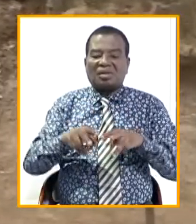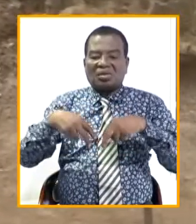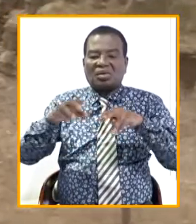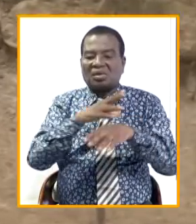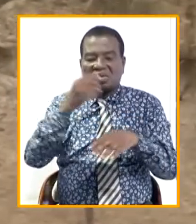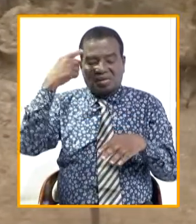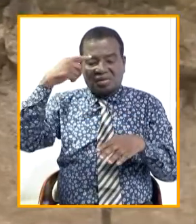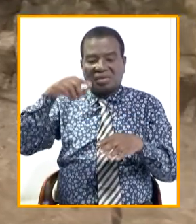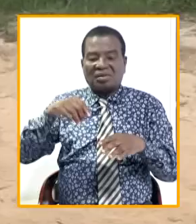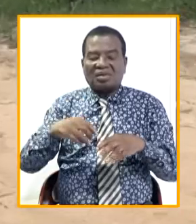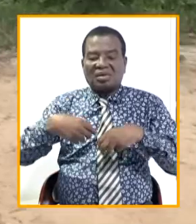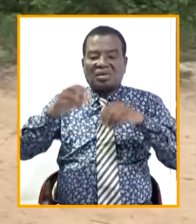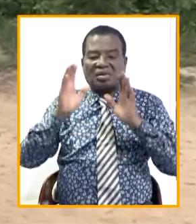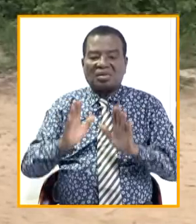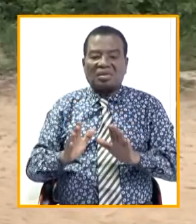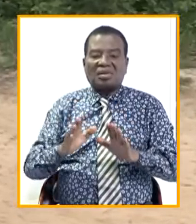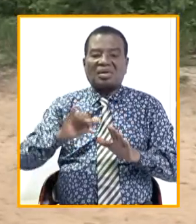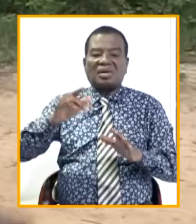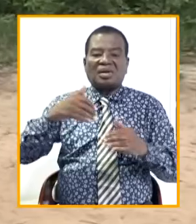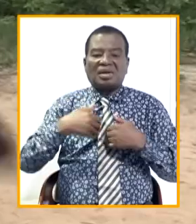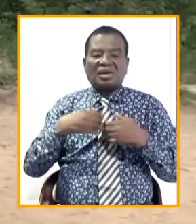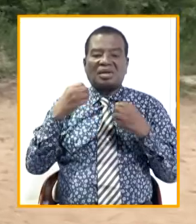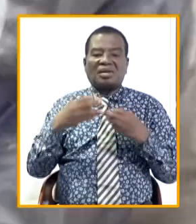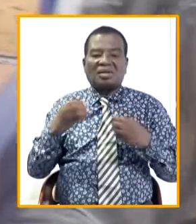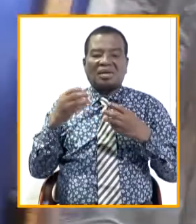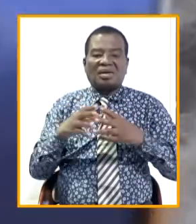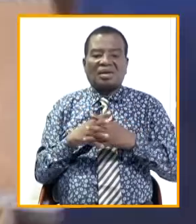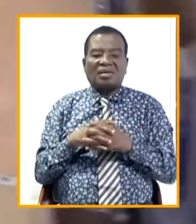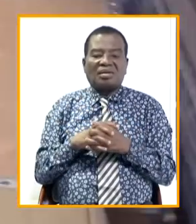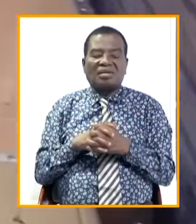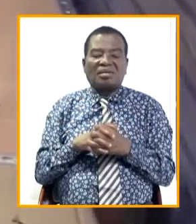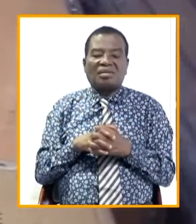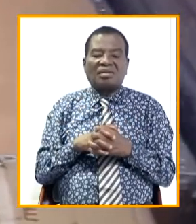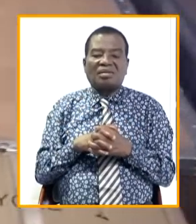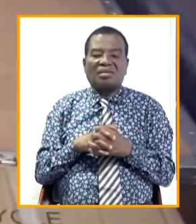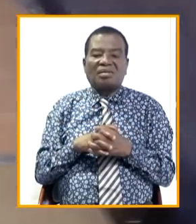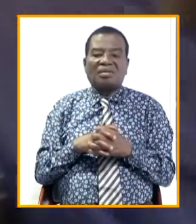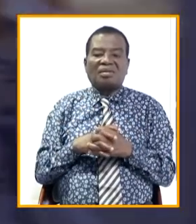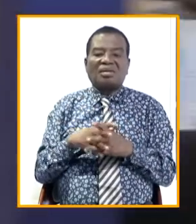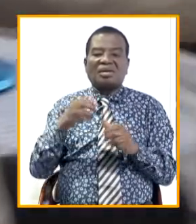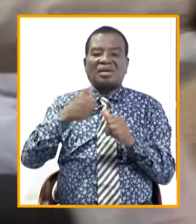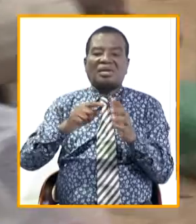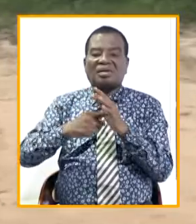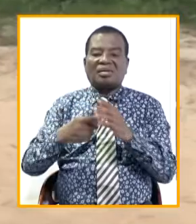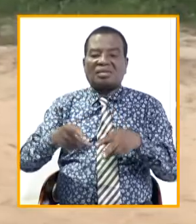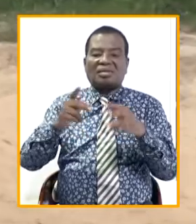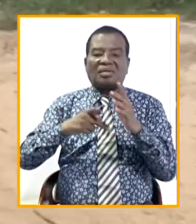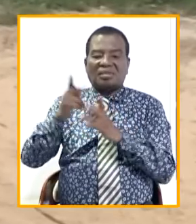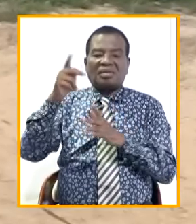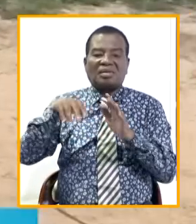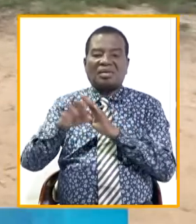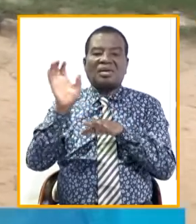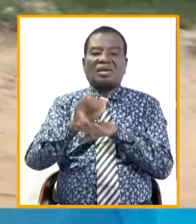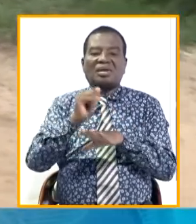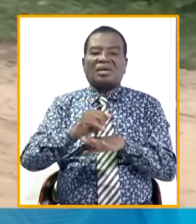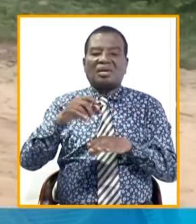aubaine pour les commerçants. Il y a un moto, les gars, du mal, mon collègue. Donc, on préfère chaque fois venir payer en Côte d'Ivoire et nos